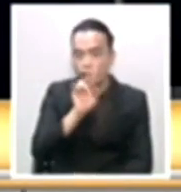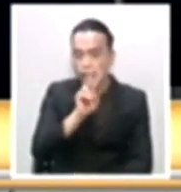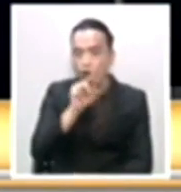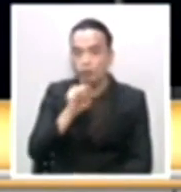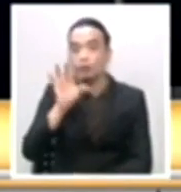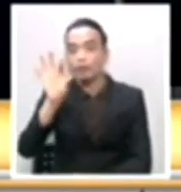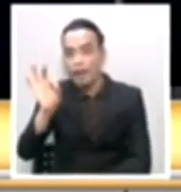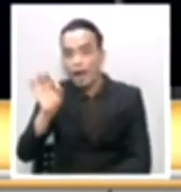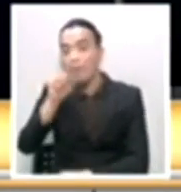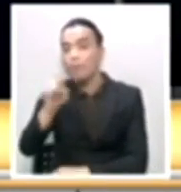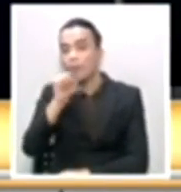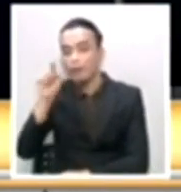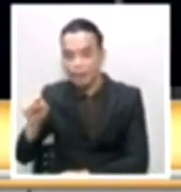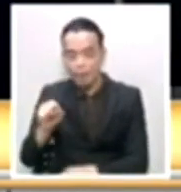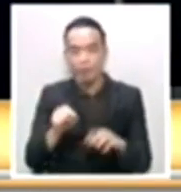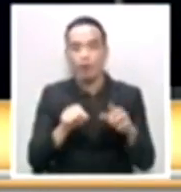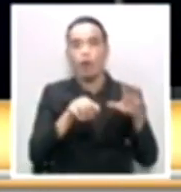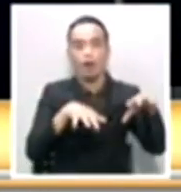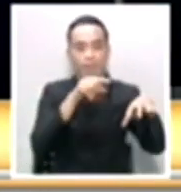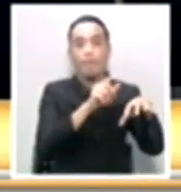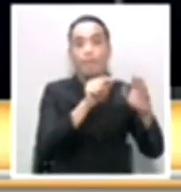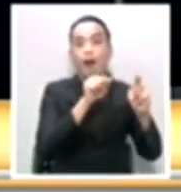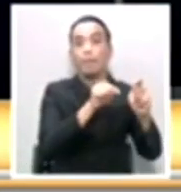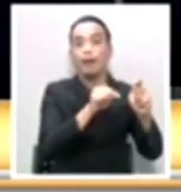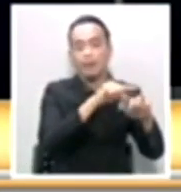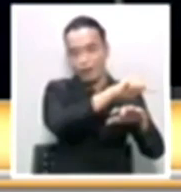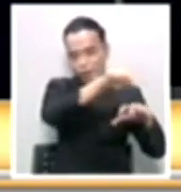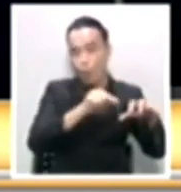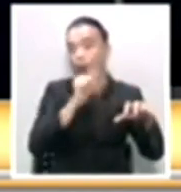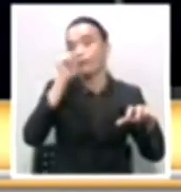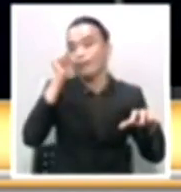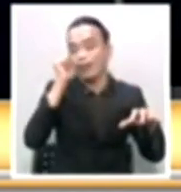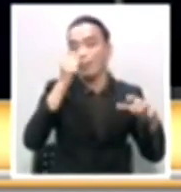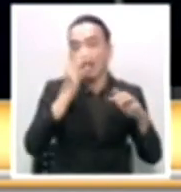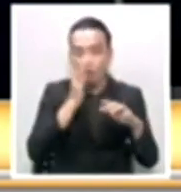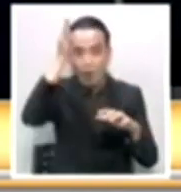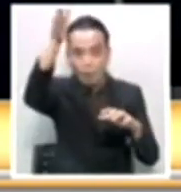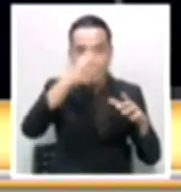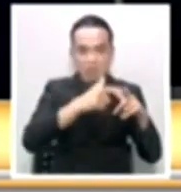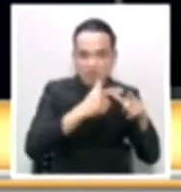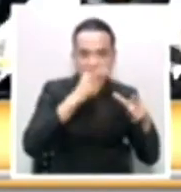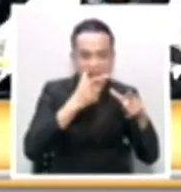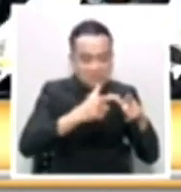ะครับเป็นพื้นที่เมืองที่มีอยู่เดิมแล้วเป็นพื้นที่เมืองที่จะขยายในอนาคตประมาณ